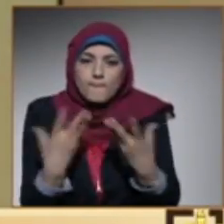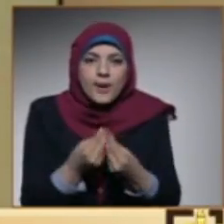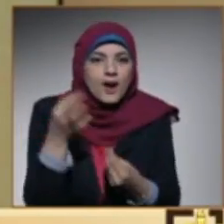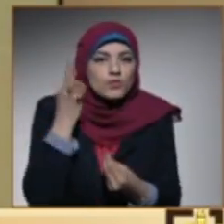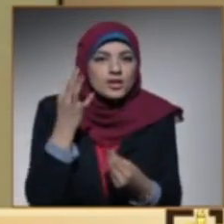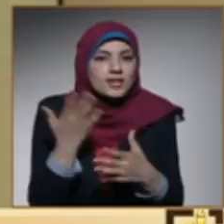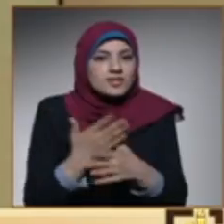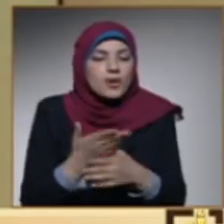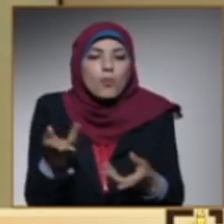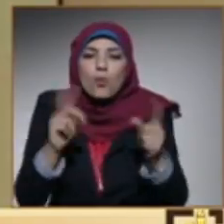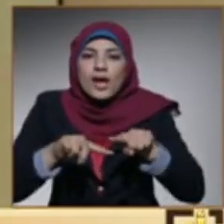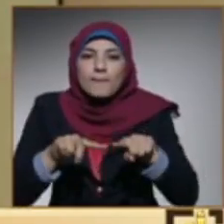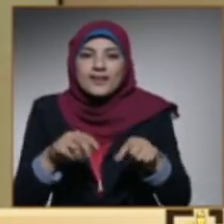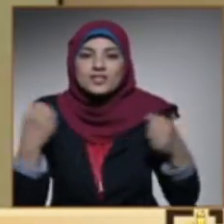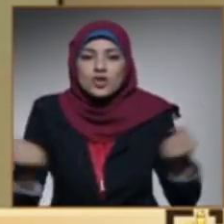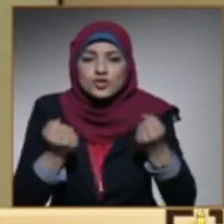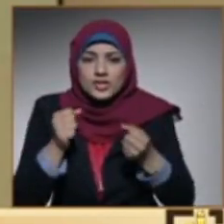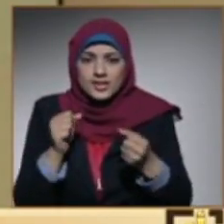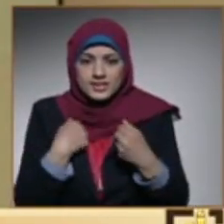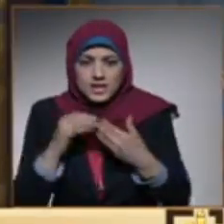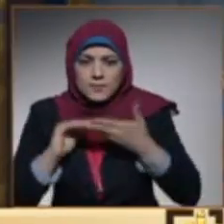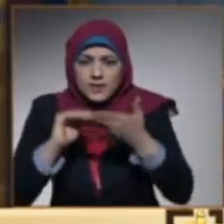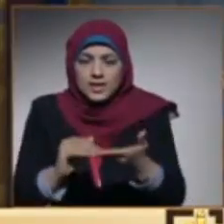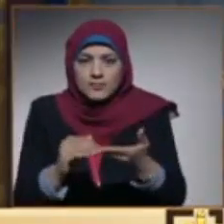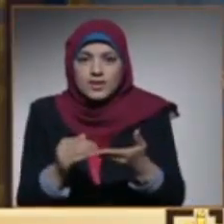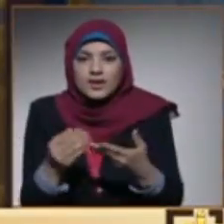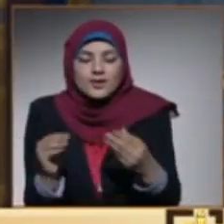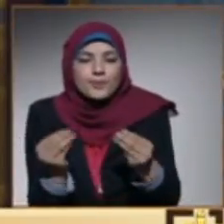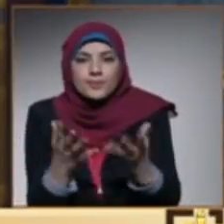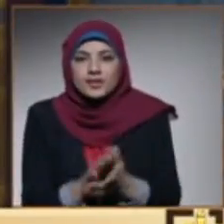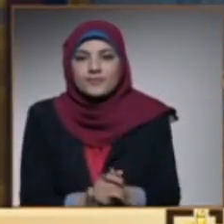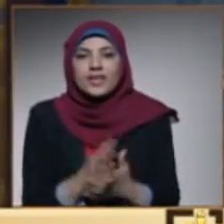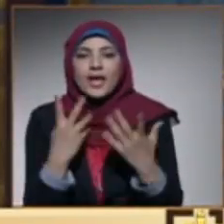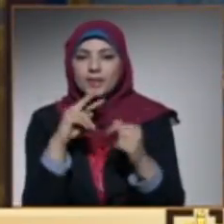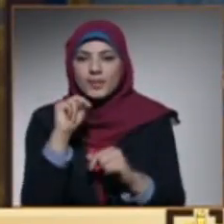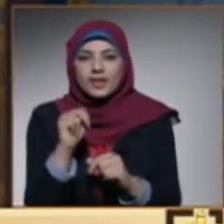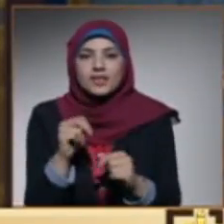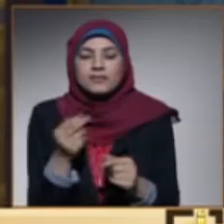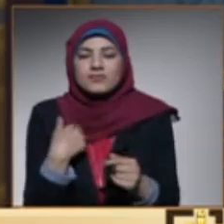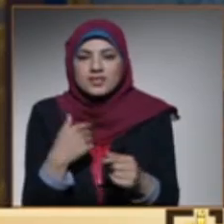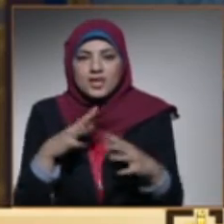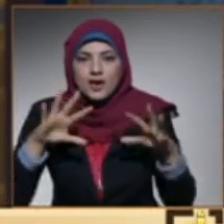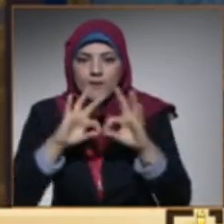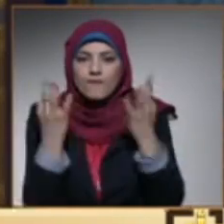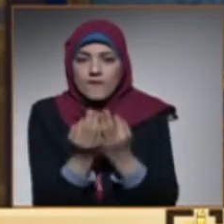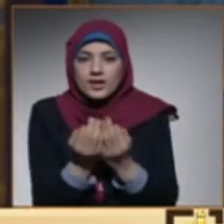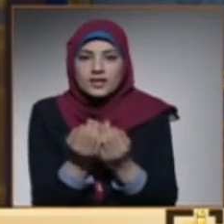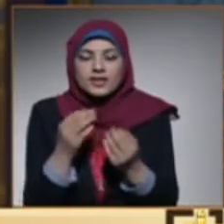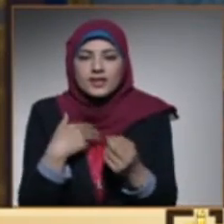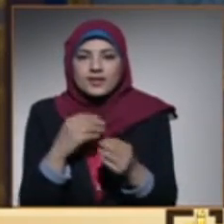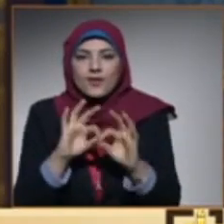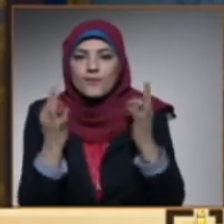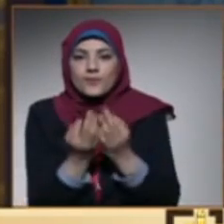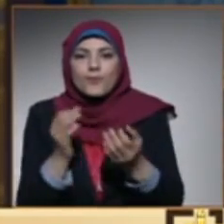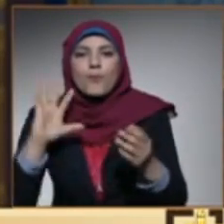هي انشطتها ايه؟ المركز ده ايه الانشطه اللي بيقدمها؟ ايه دي بتتكلم؟ احنا اصلا انا يعتبر انا كل المحيط بتاعي